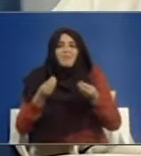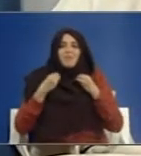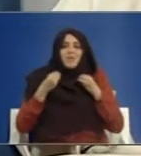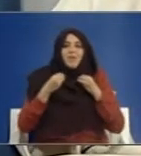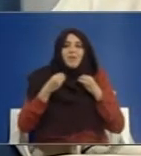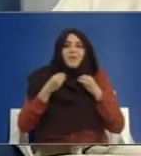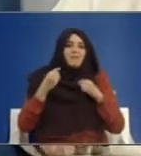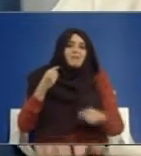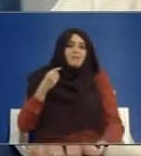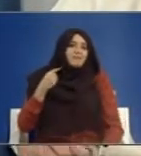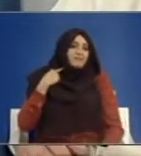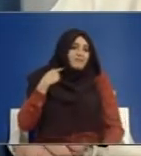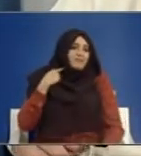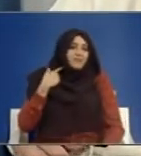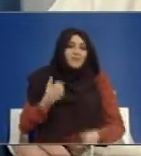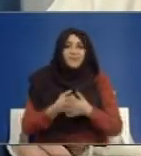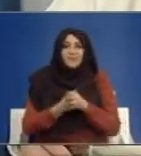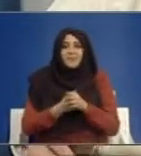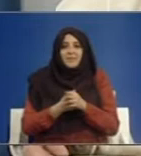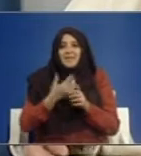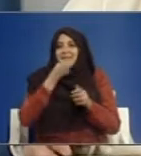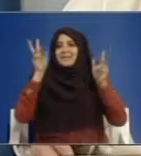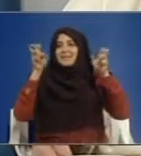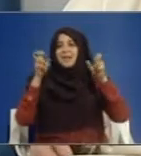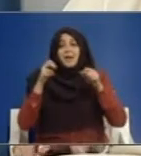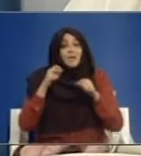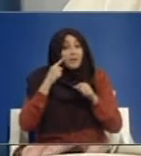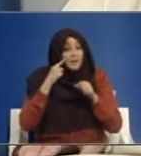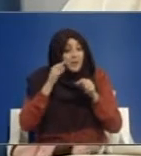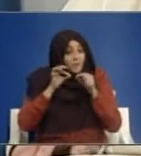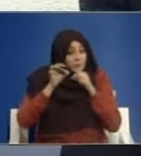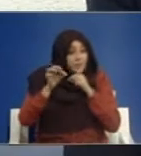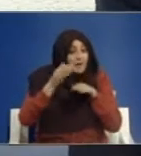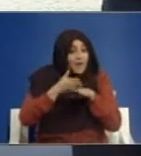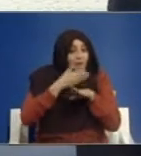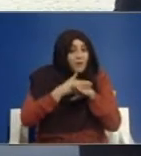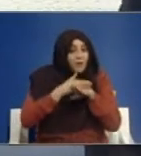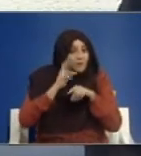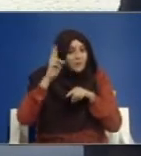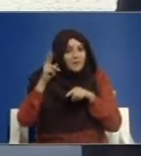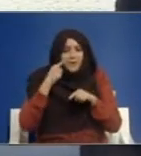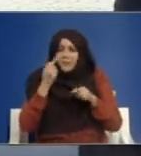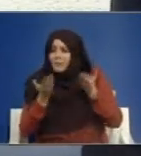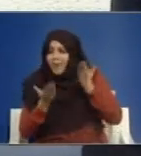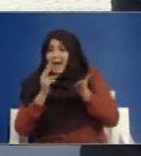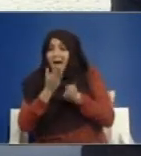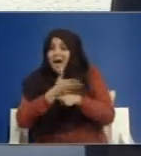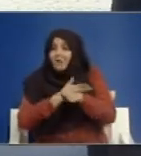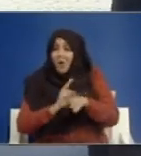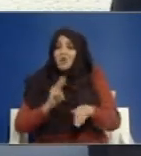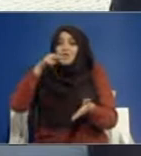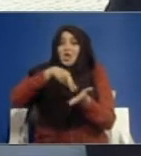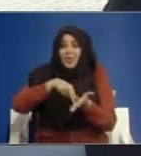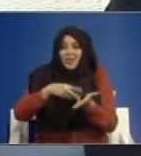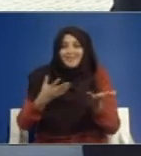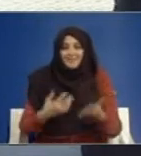الندامة. يقول قيس قبل تغيس، هذا هو، بارك الله فيك شيخنا. ميز قبل ما تنقز، هذا هو. ربي يسترك شيخنا، بارك الله